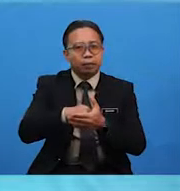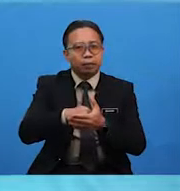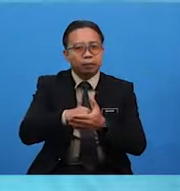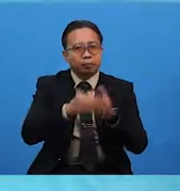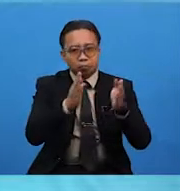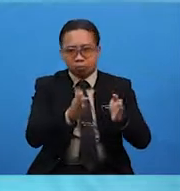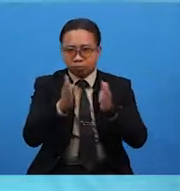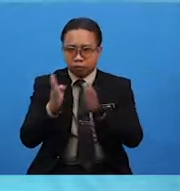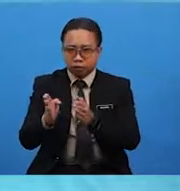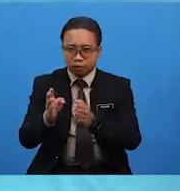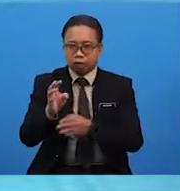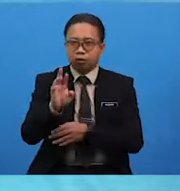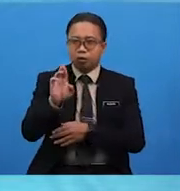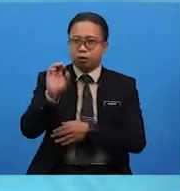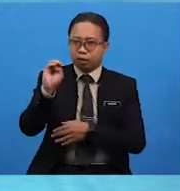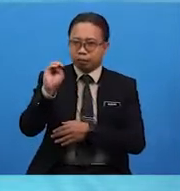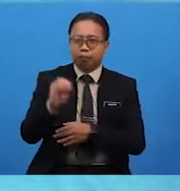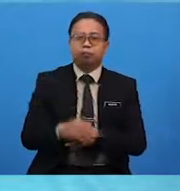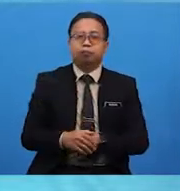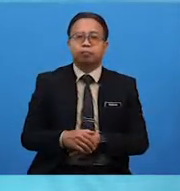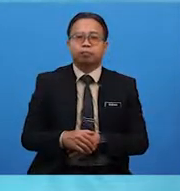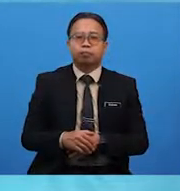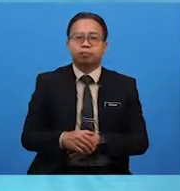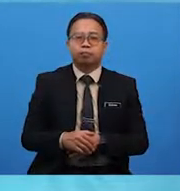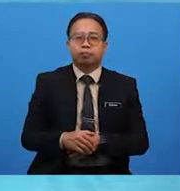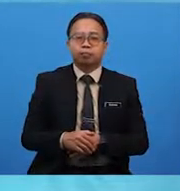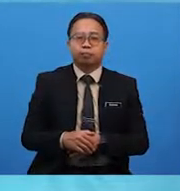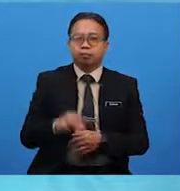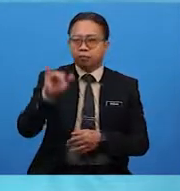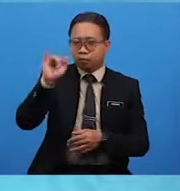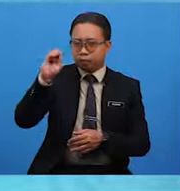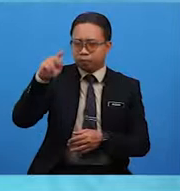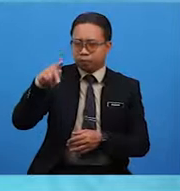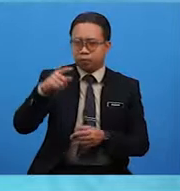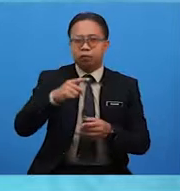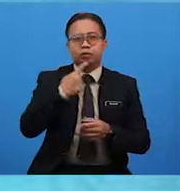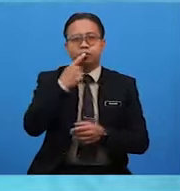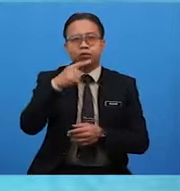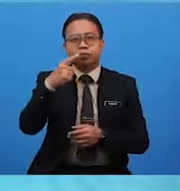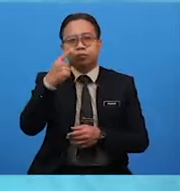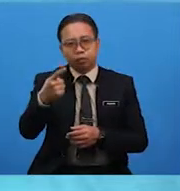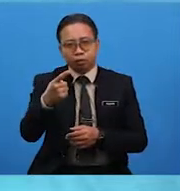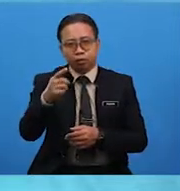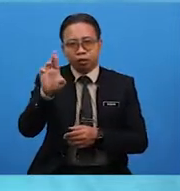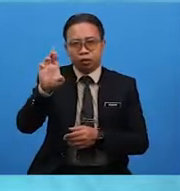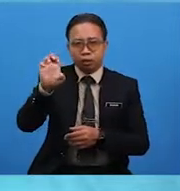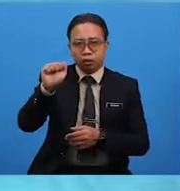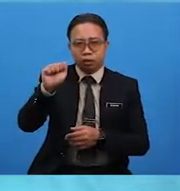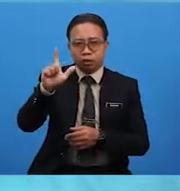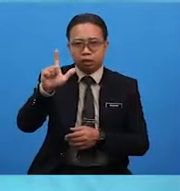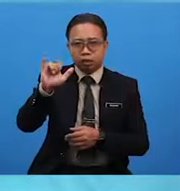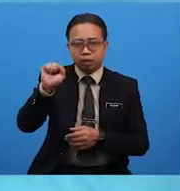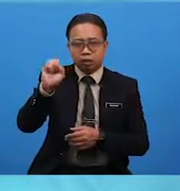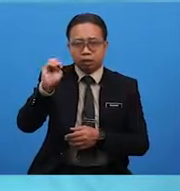sistem dan romantisme oleh itu impressionism juga disebut sebagai aliran realisme dalam